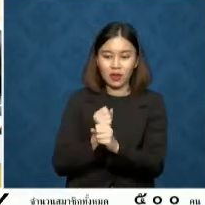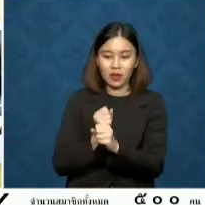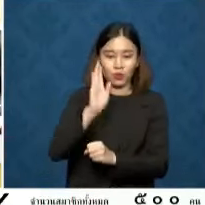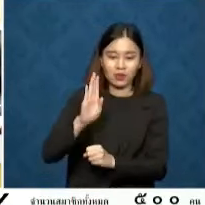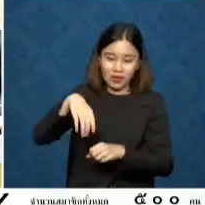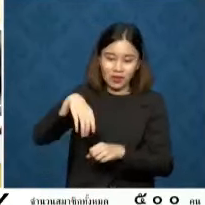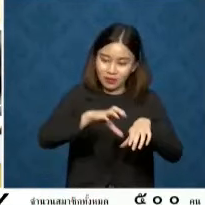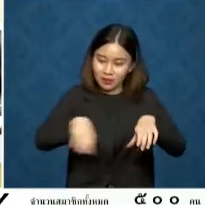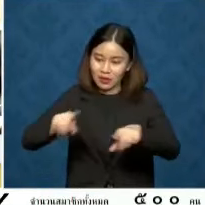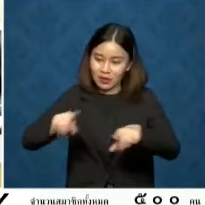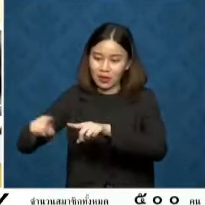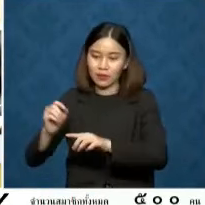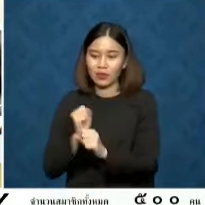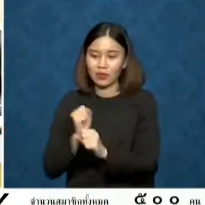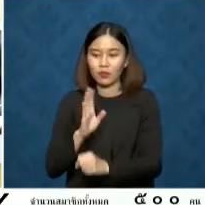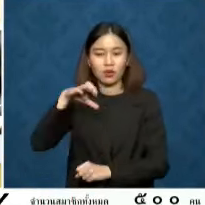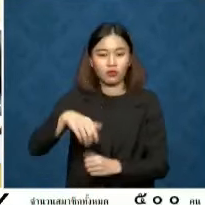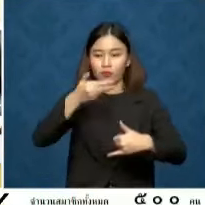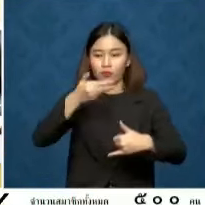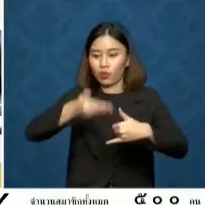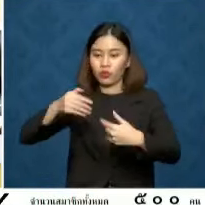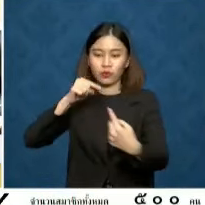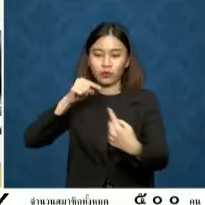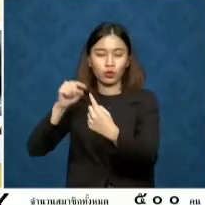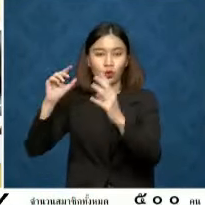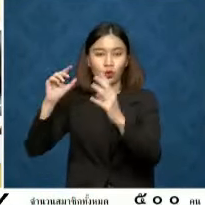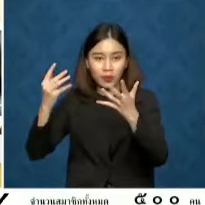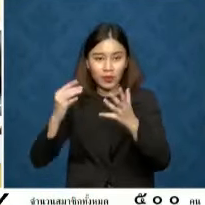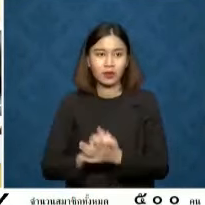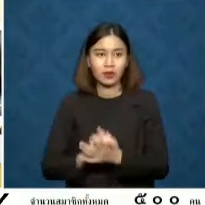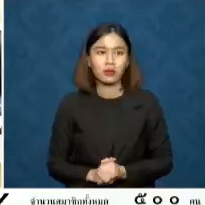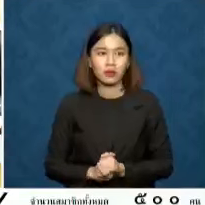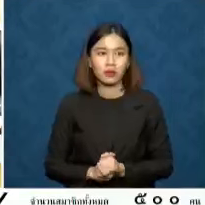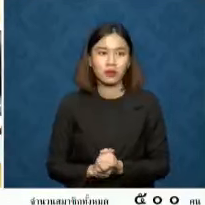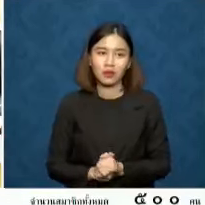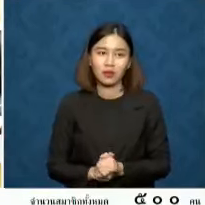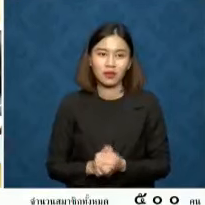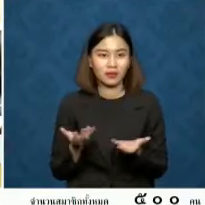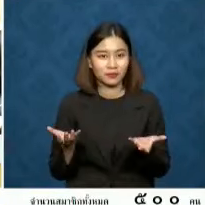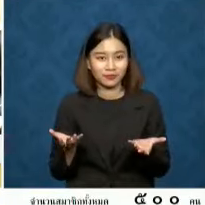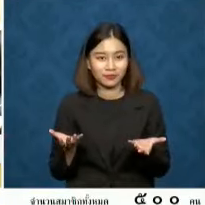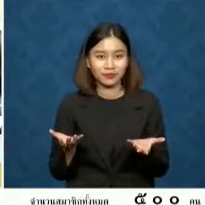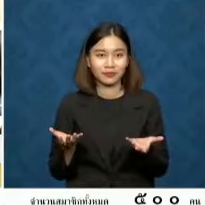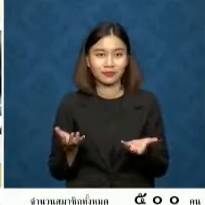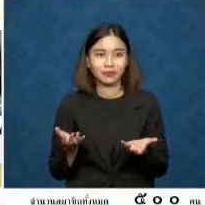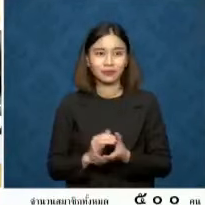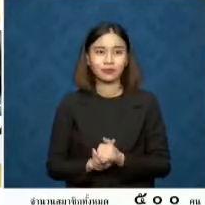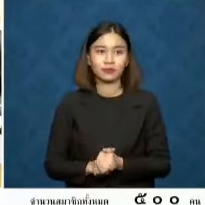าแต่ไม่มีบริษัทไหนมีคุณสมบัติเลยมันไหมครับ